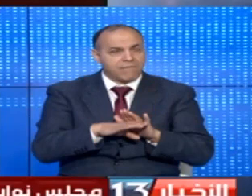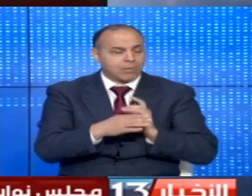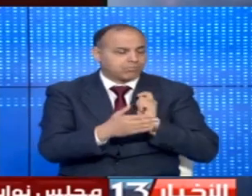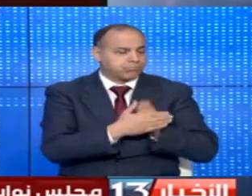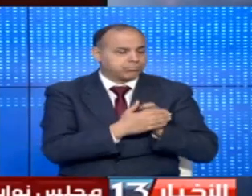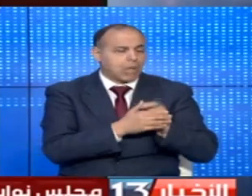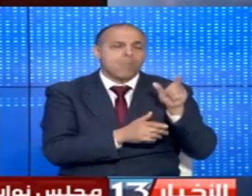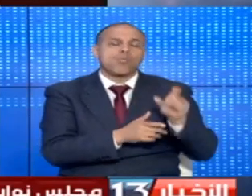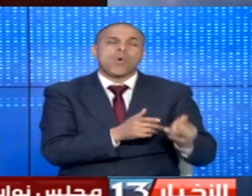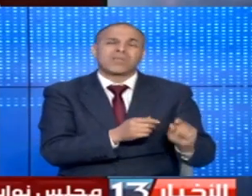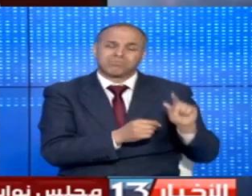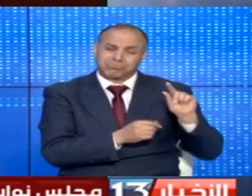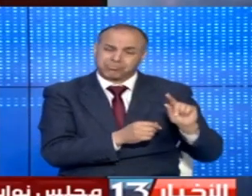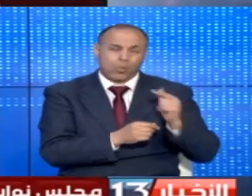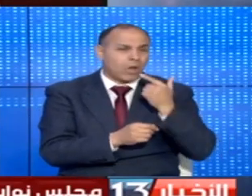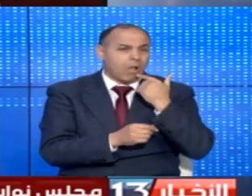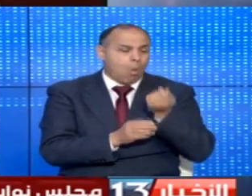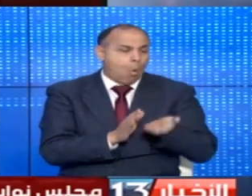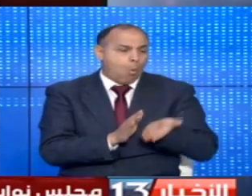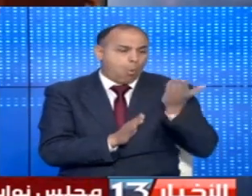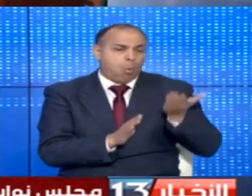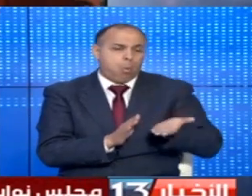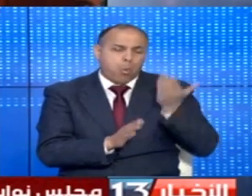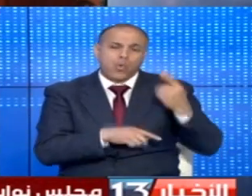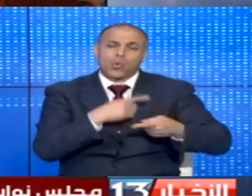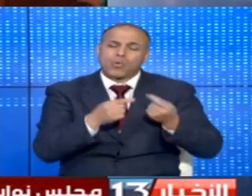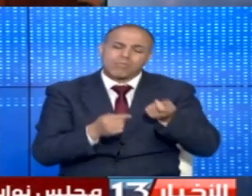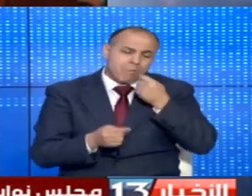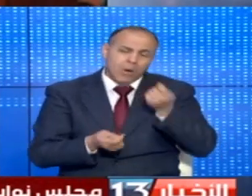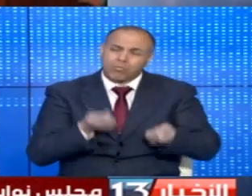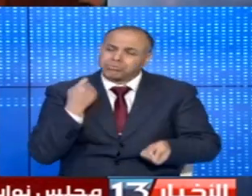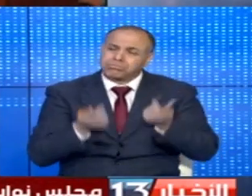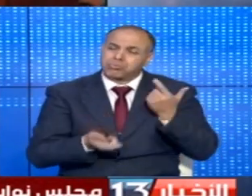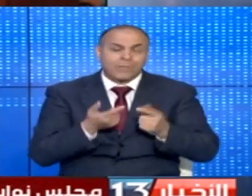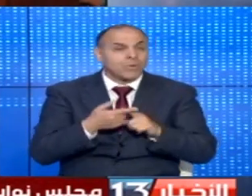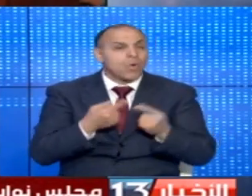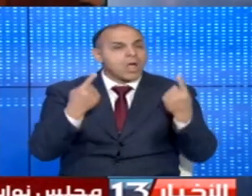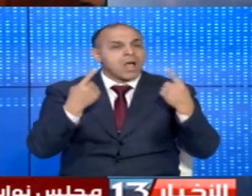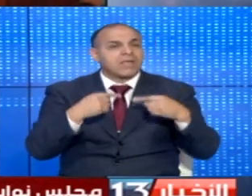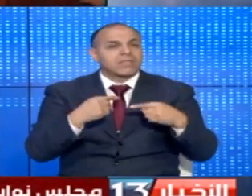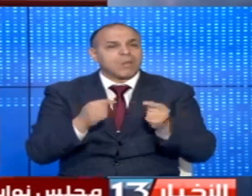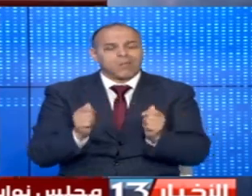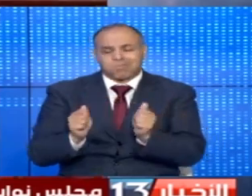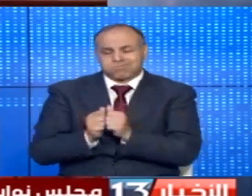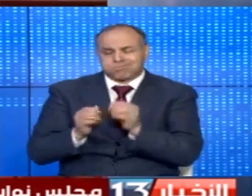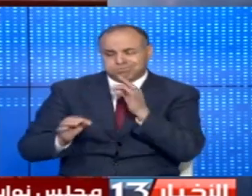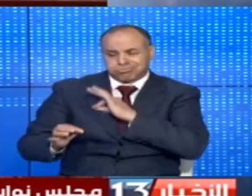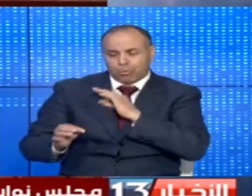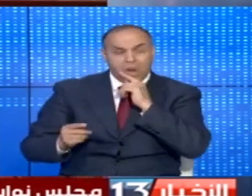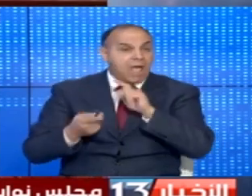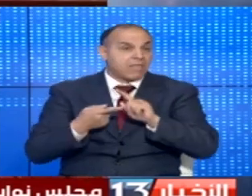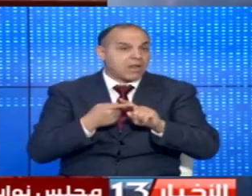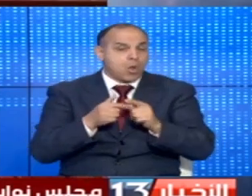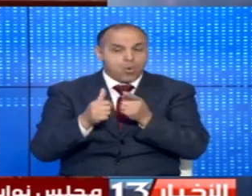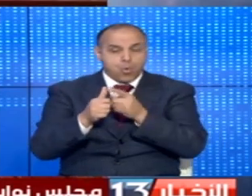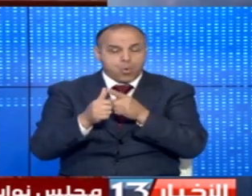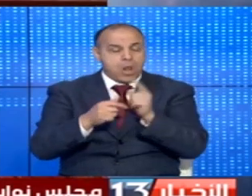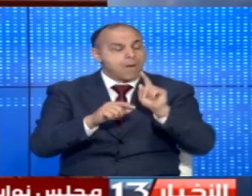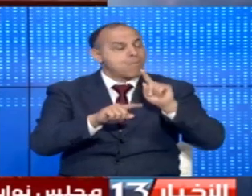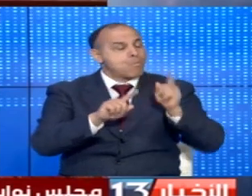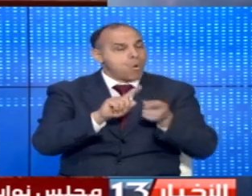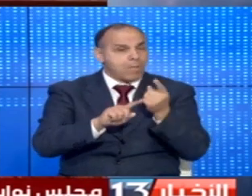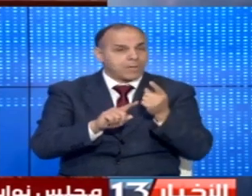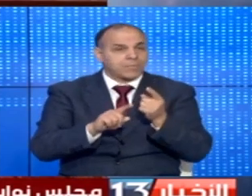للمواطن والحد للارتفاع المشكل الاسعار ومقاومه ظهره الاحتكار ستكون من الاولويات الاساسيه